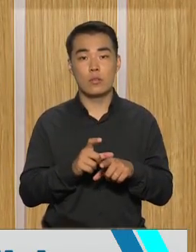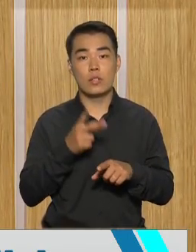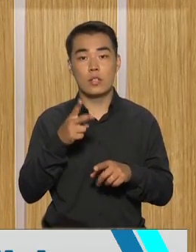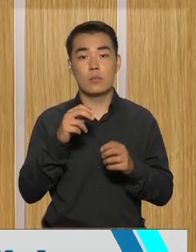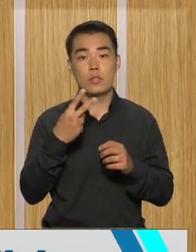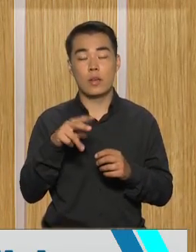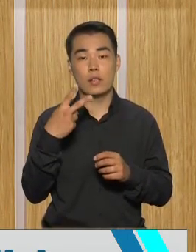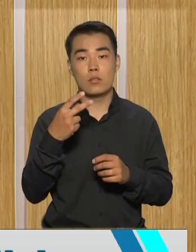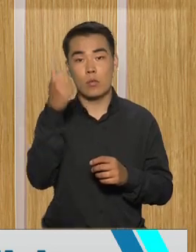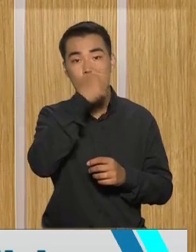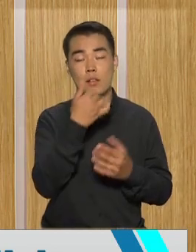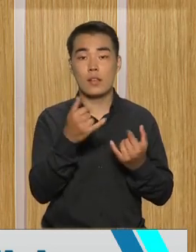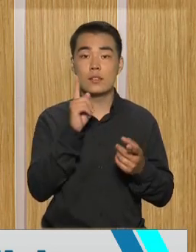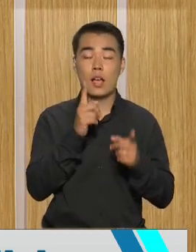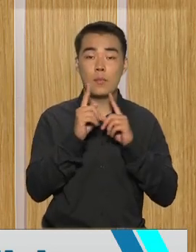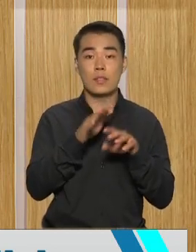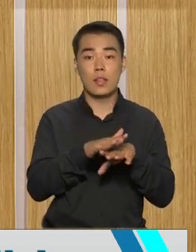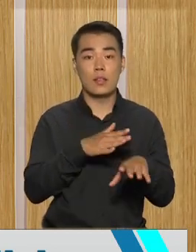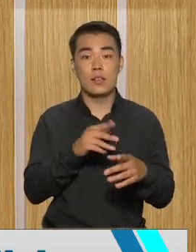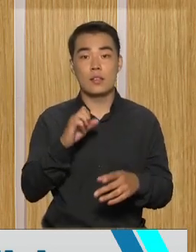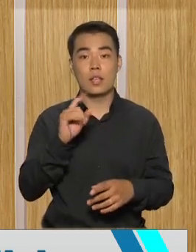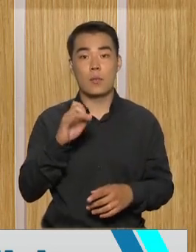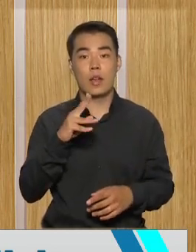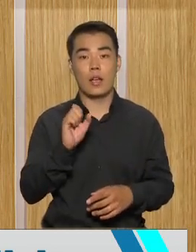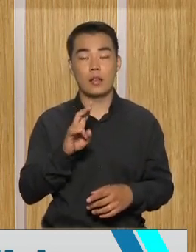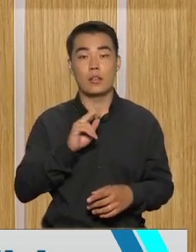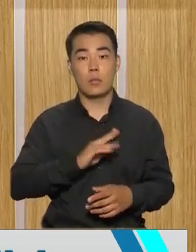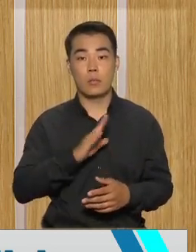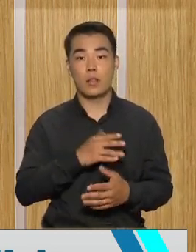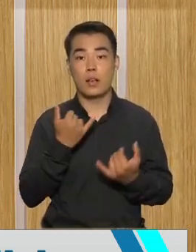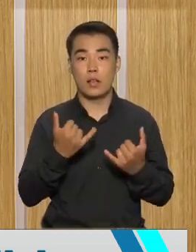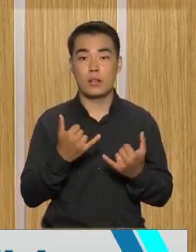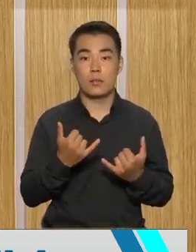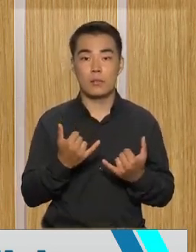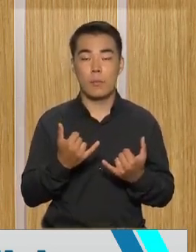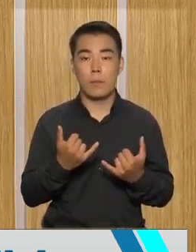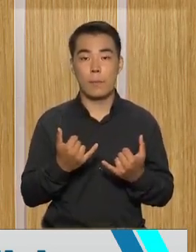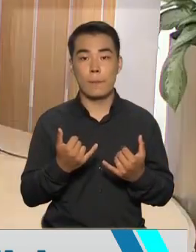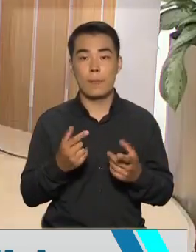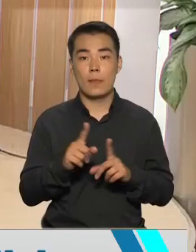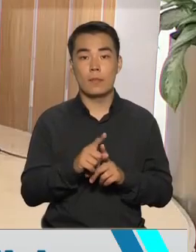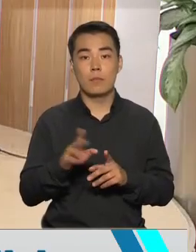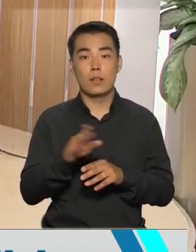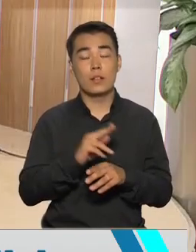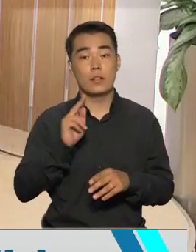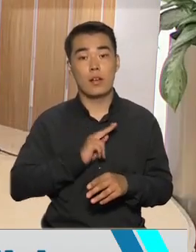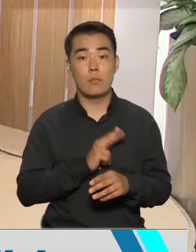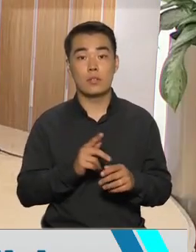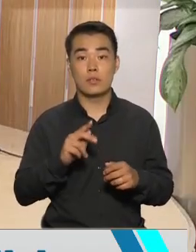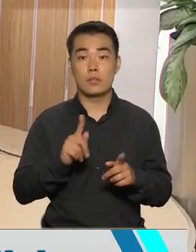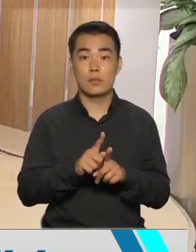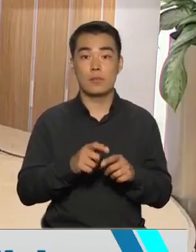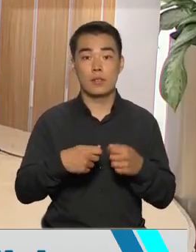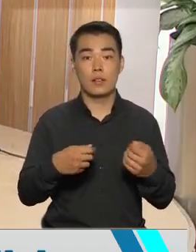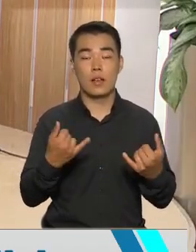2022 жылы саммит ноябрь айында Самаркандта өткөн. Ошондогу чечимдер азыр аткарылуунун үстүндө. Анан